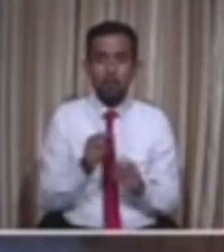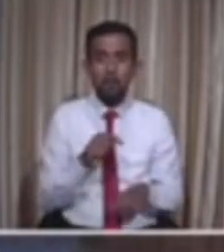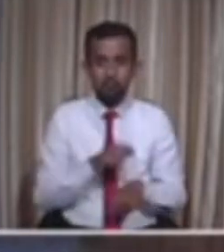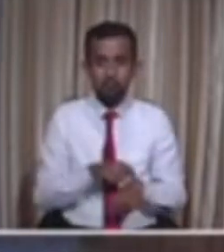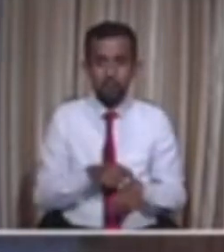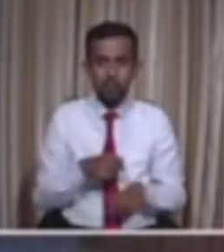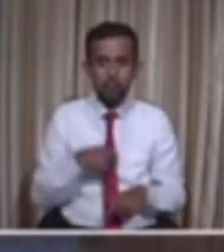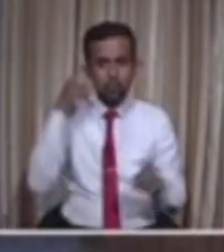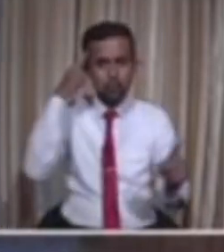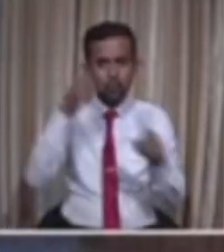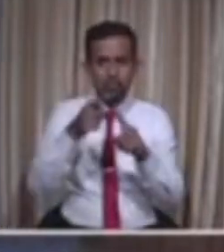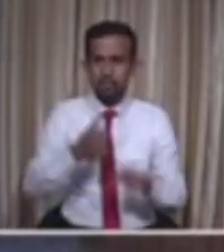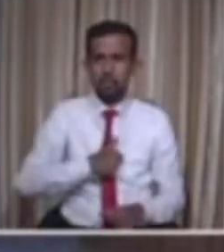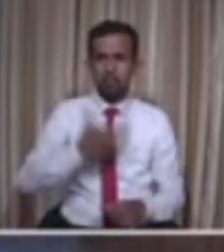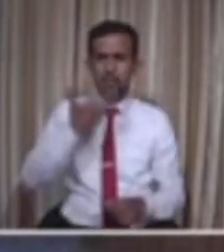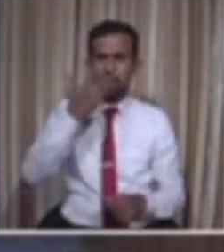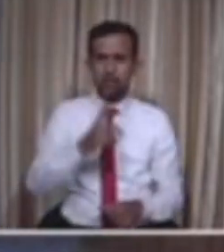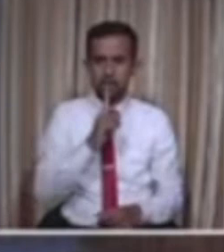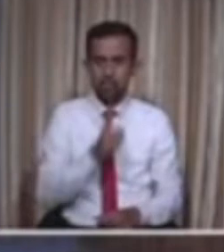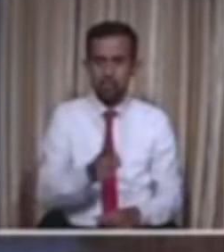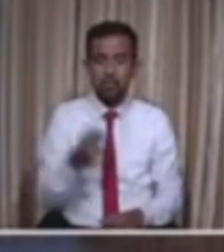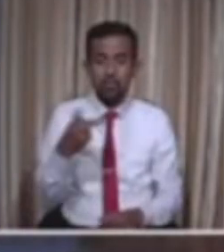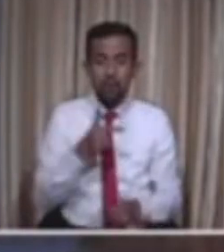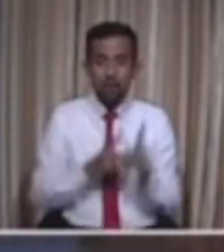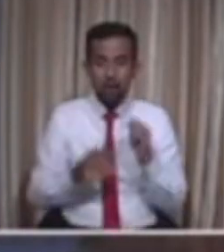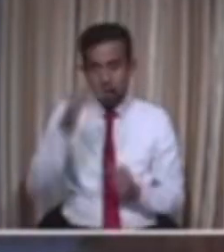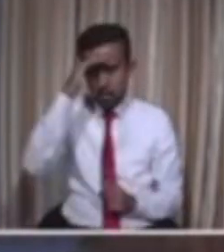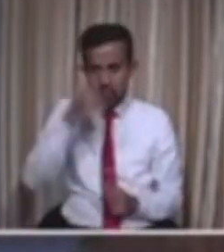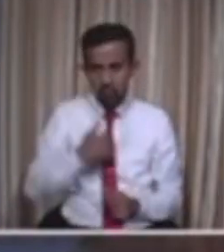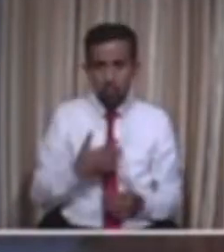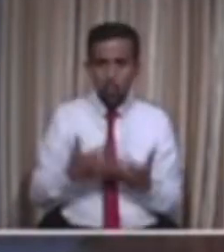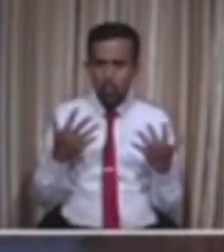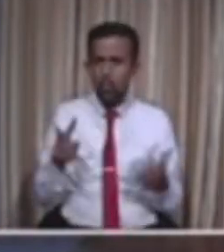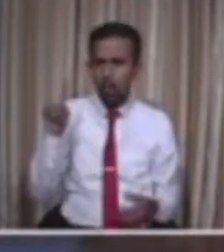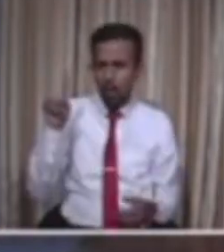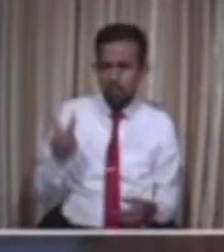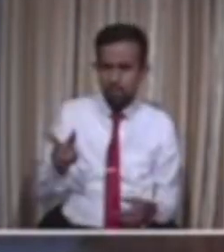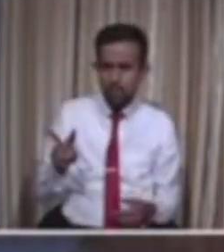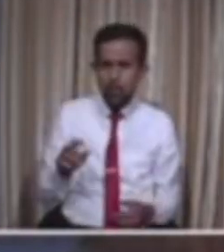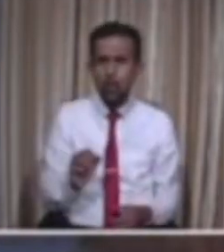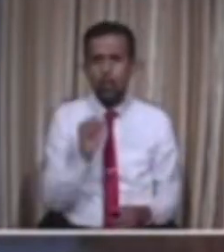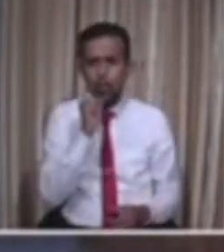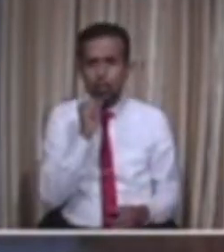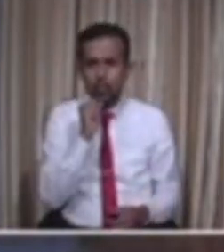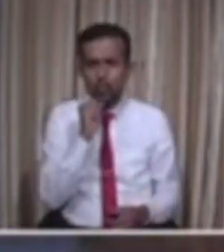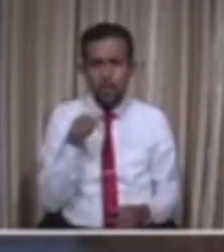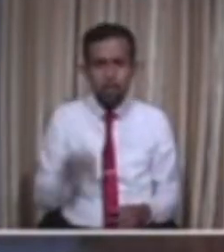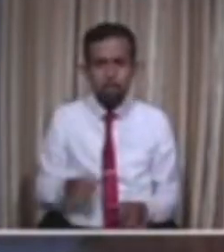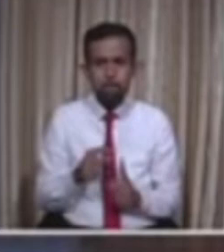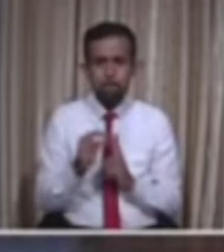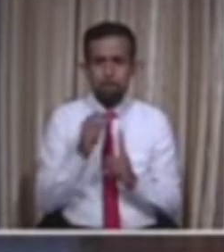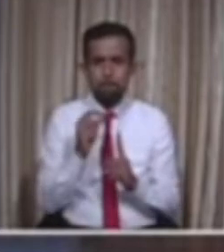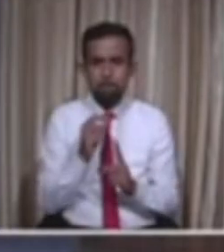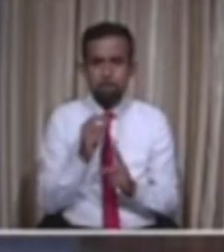අපි ඒ සම්බන්ධයෙන් අපි විරෝධය පෑවා. ඉතින් ගරු නියෝජ්‍ය කතානායකතුමනි මට ලොකු විශ්වාසයක් තිබ්බා කොහොම වුණත් මේ පාර්ලිමේන්තුවේ